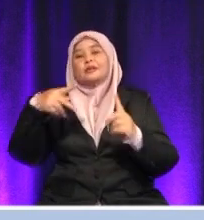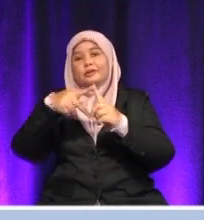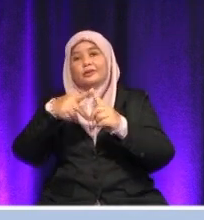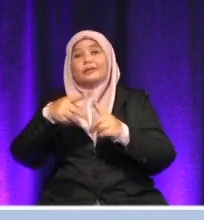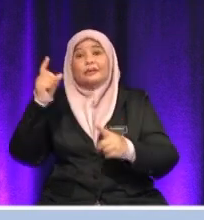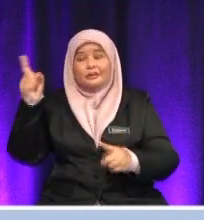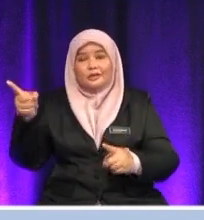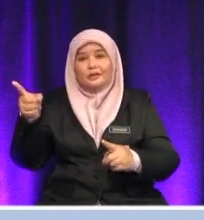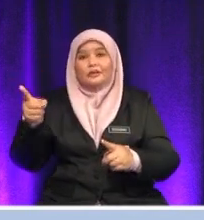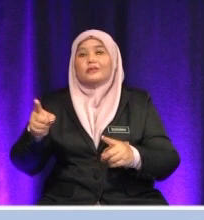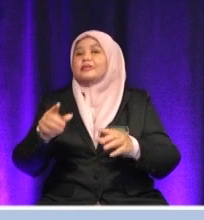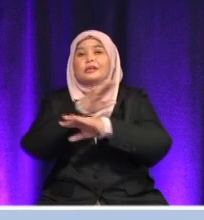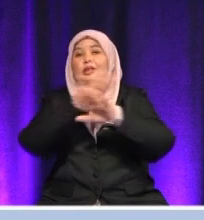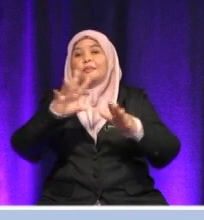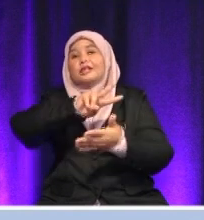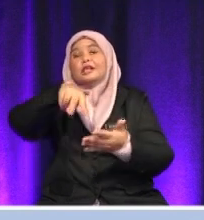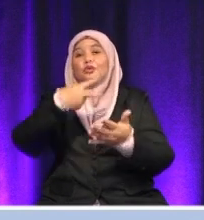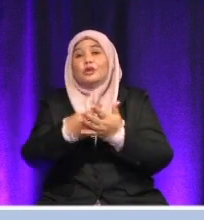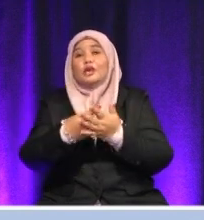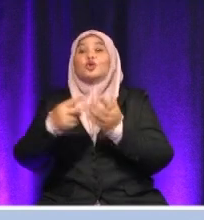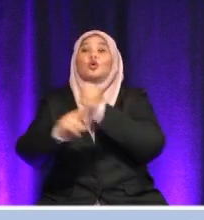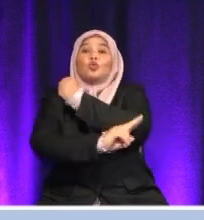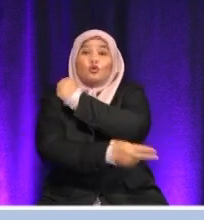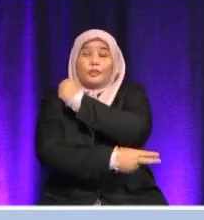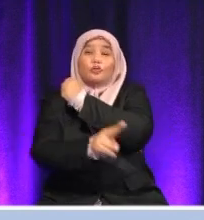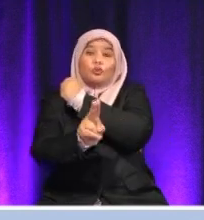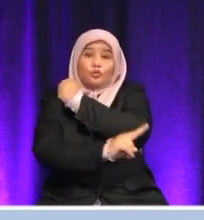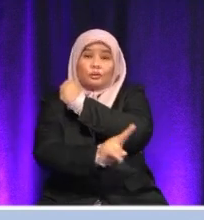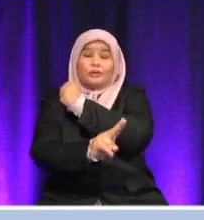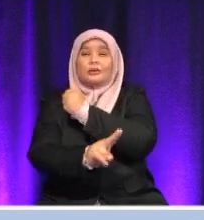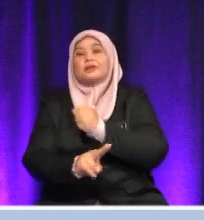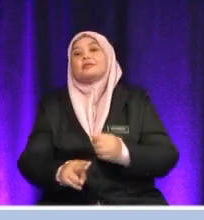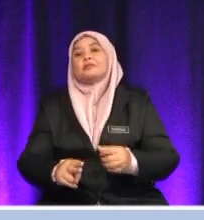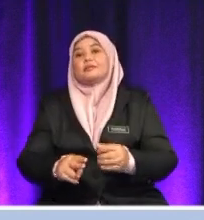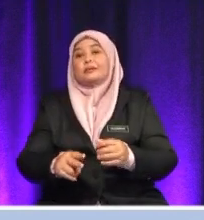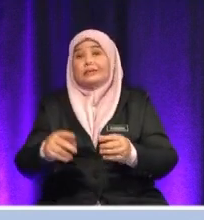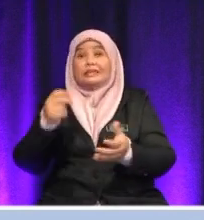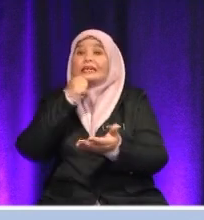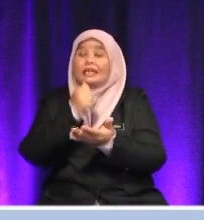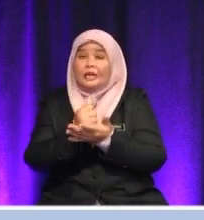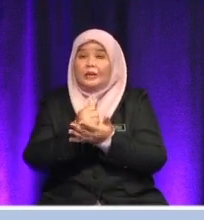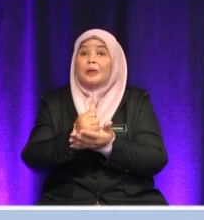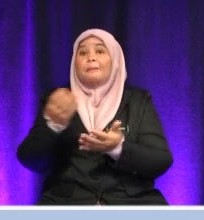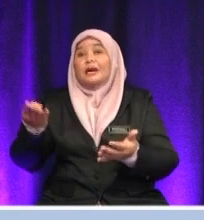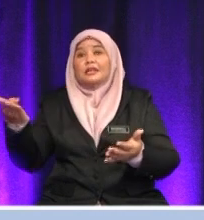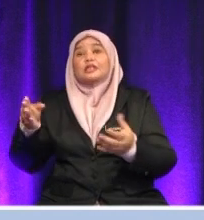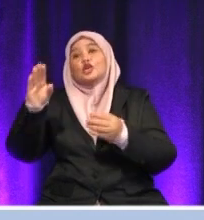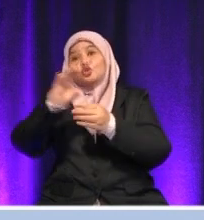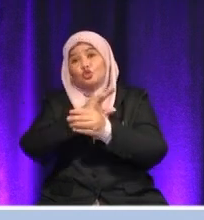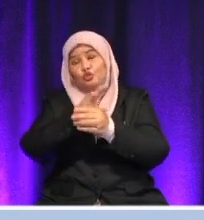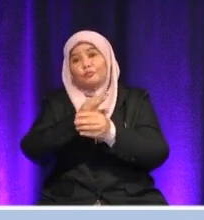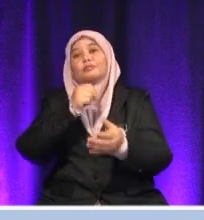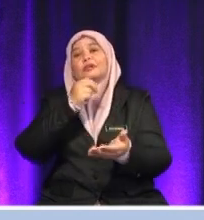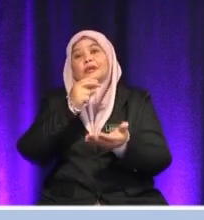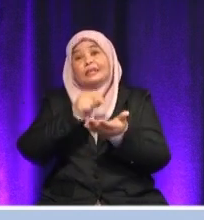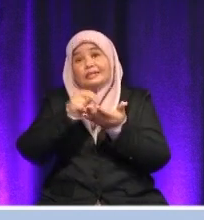menjatuhkan hukuman hudud kerana nilai barang yang dicuri tidak cukup nisabnya. Okey, baik, hakim. Kalau hakim tengok